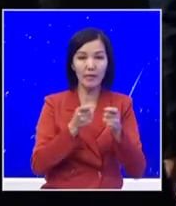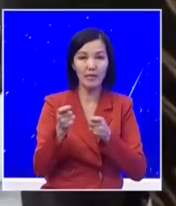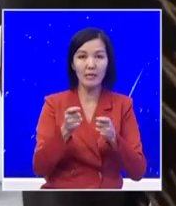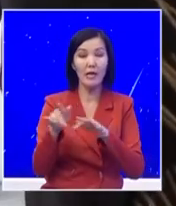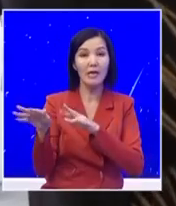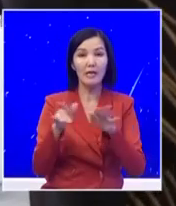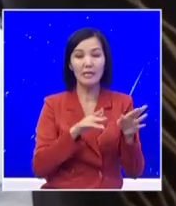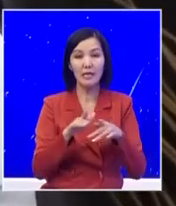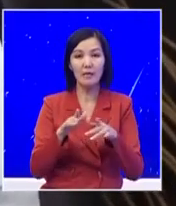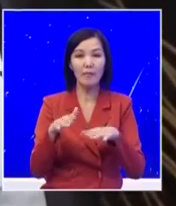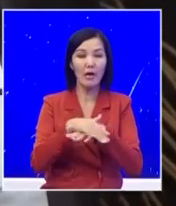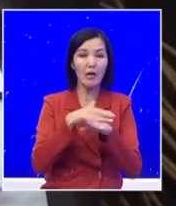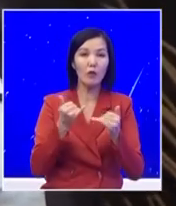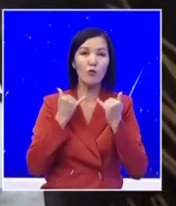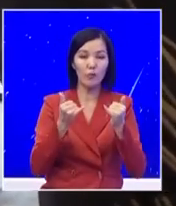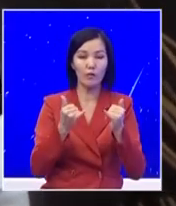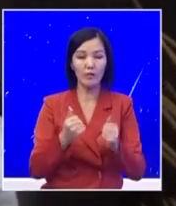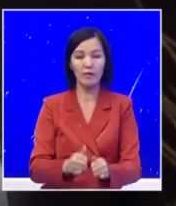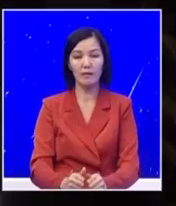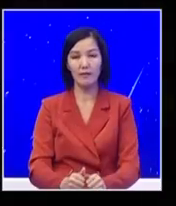Іскерлігімен көптің құрметіне бөленді.